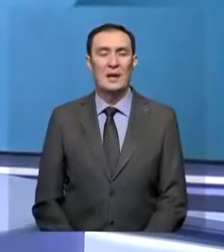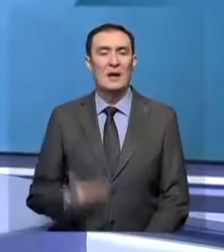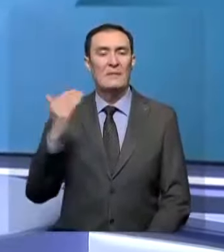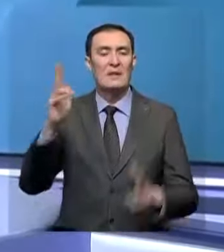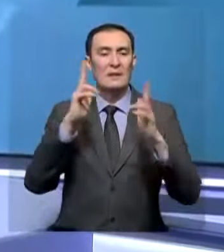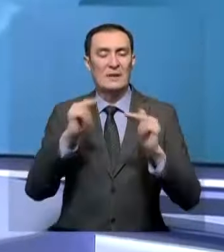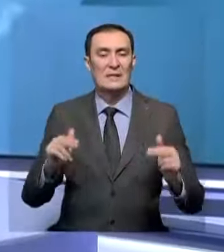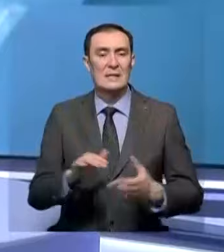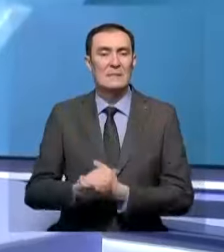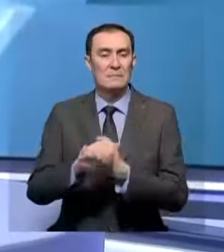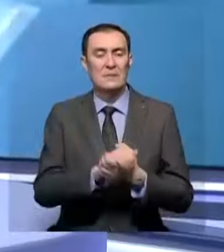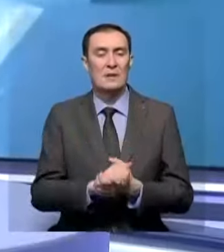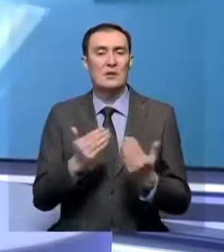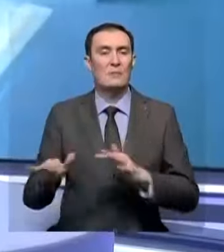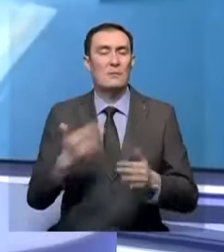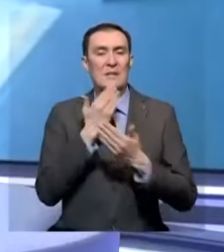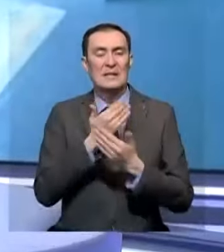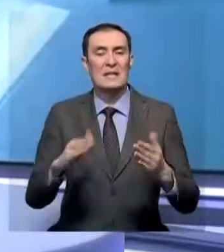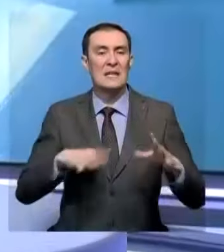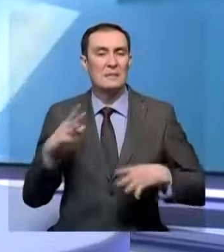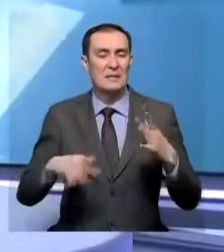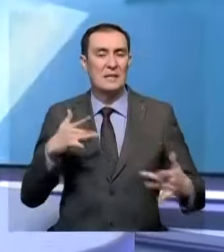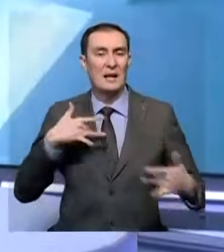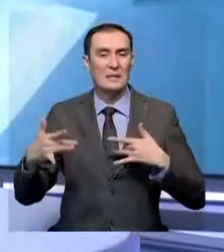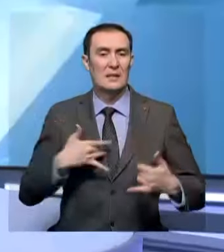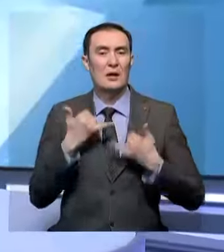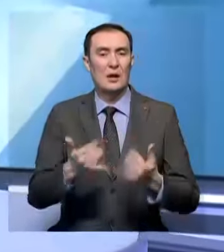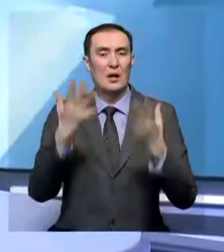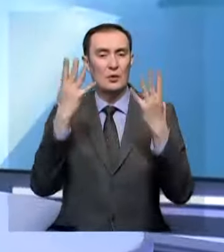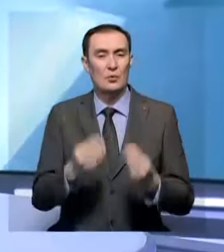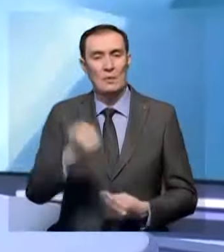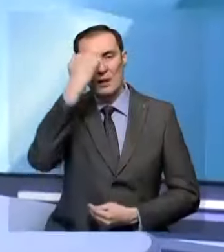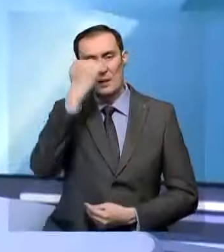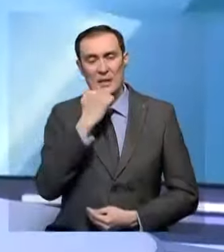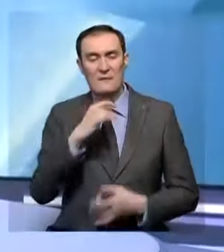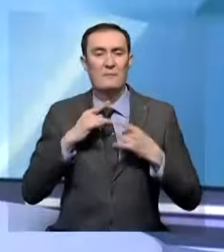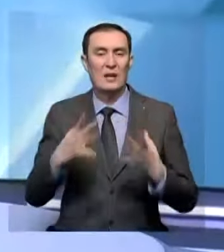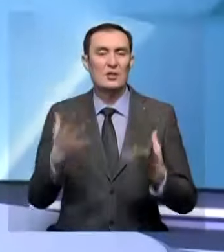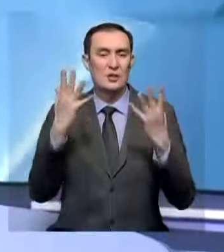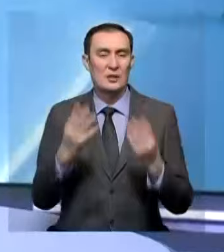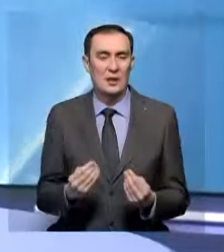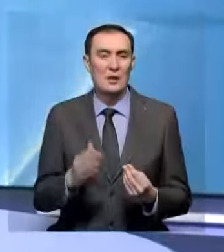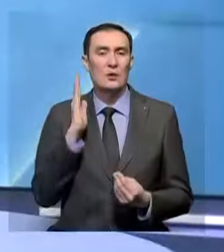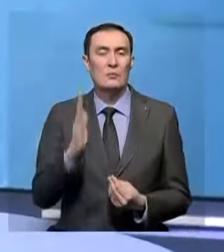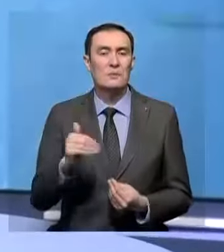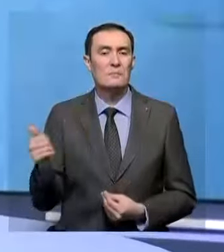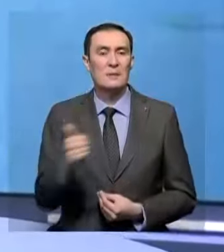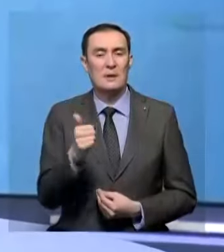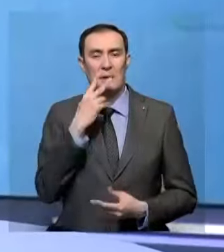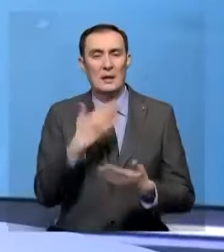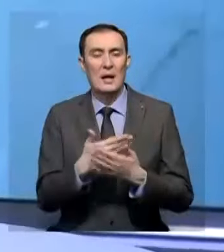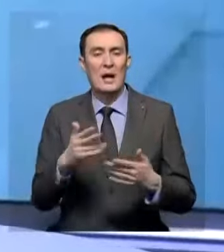Во Дворце мира и согласия проходят последние репетиции концерта ко Дню благодарности. В праздничный день здесь состоится